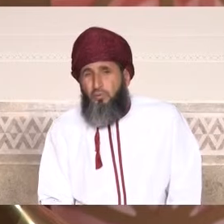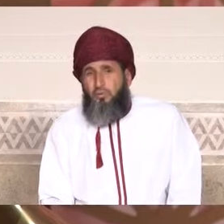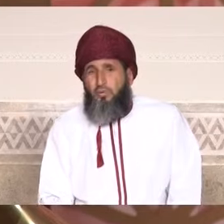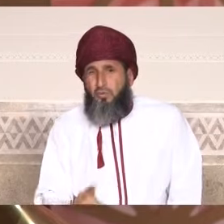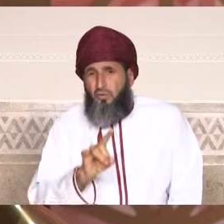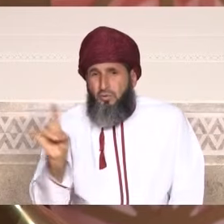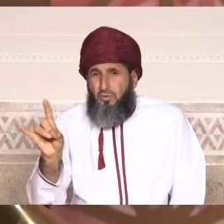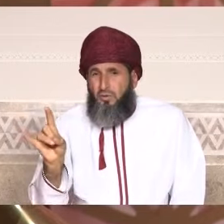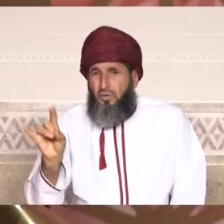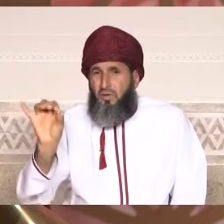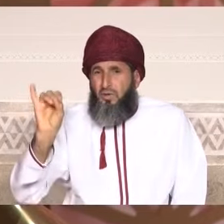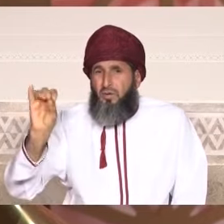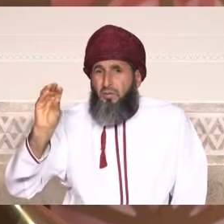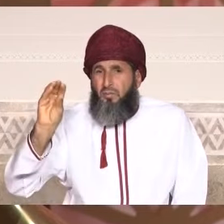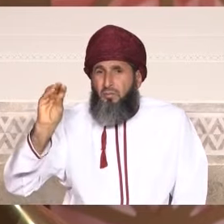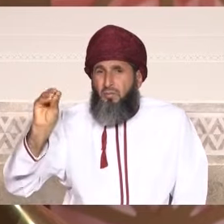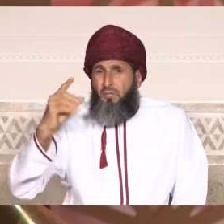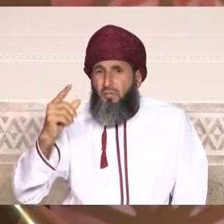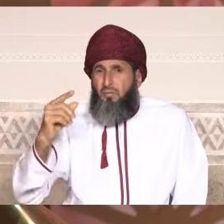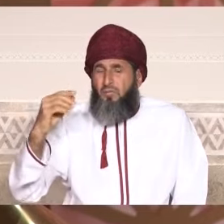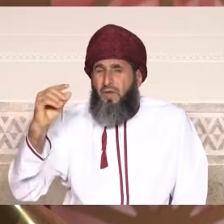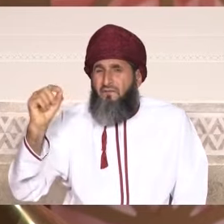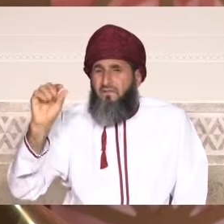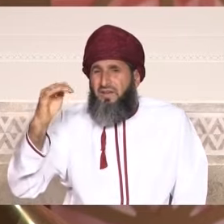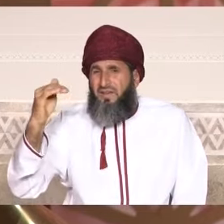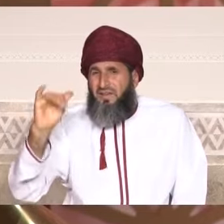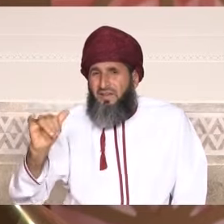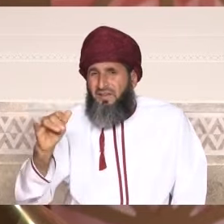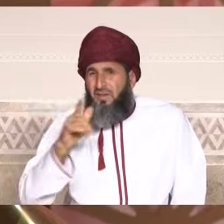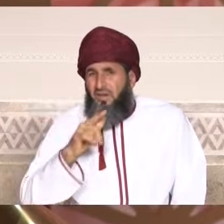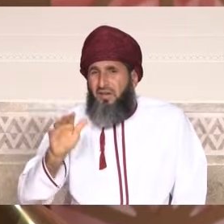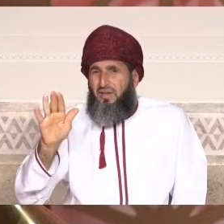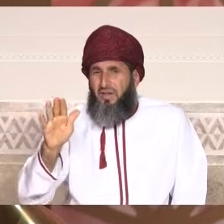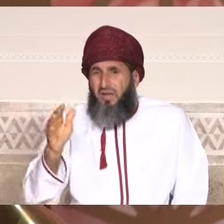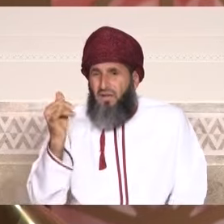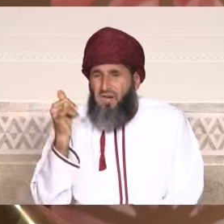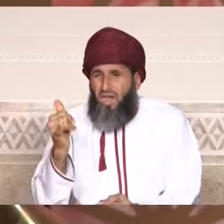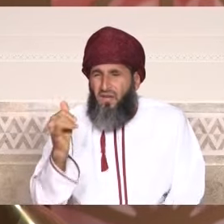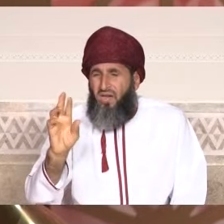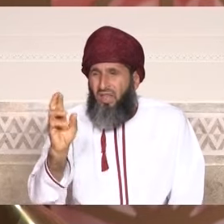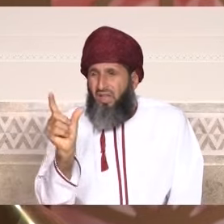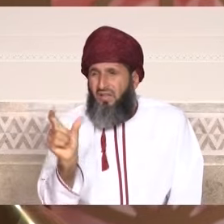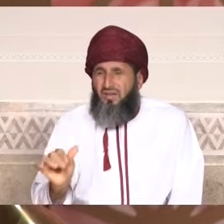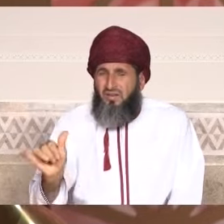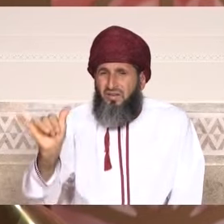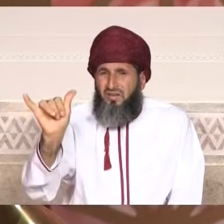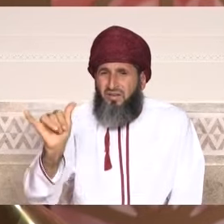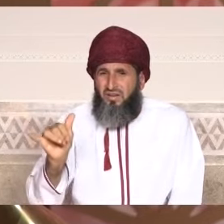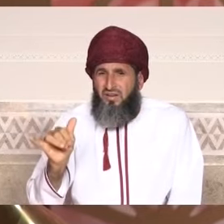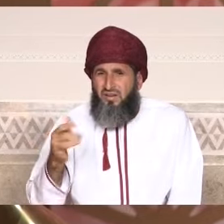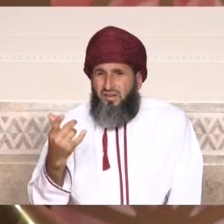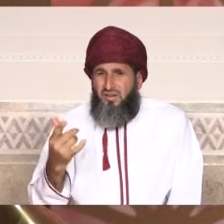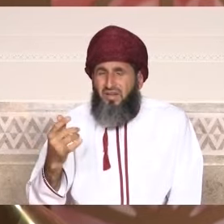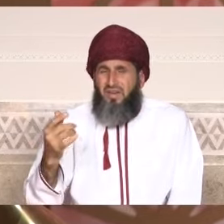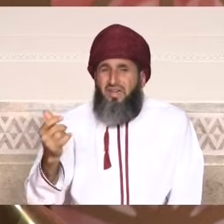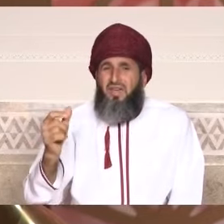غير مسافحين ولا متخذي أخدان. نعم. والسفاح هو الزنا. نعم. وأما متخذي